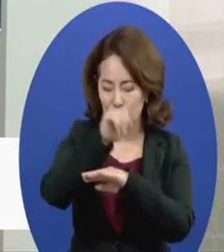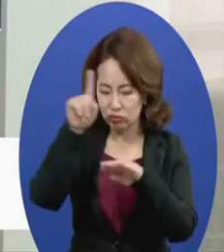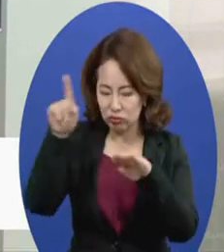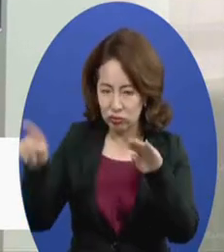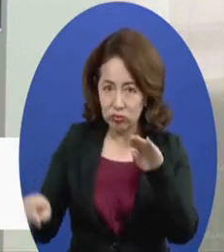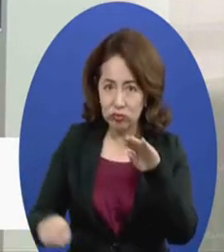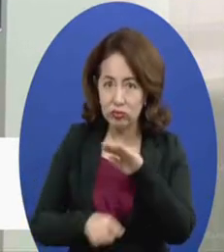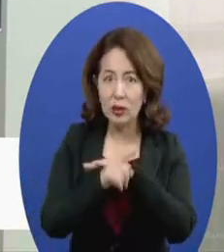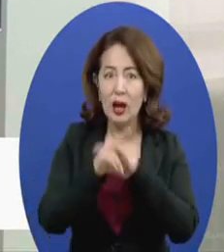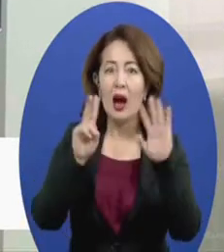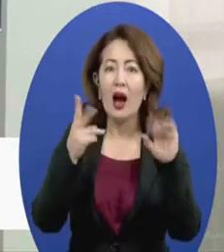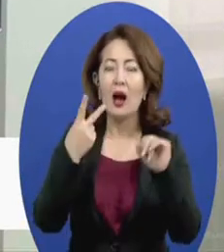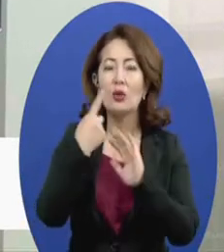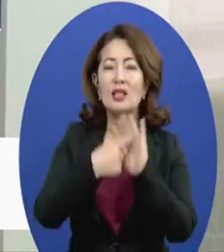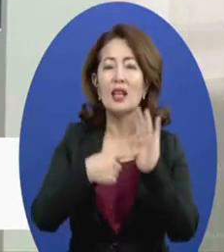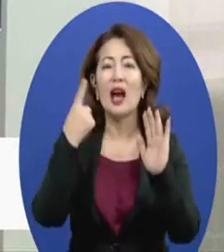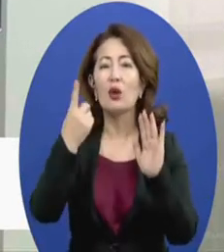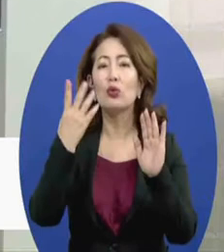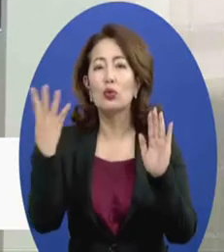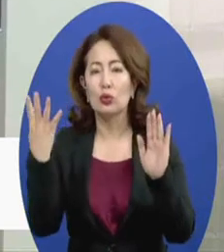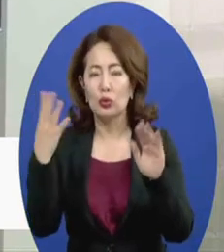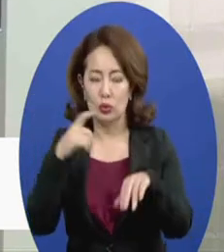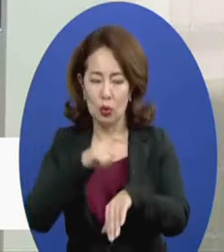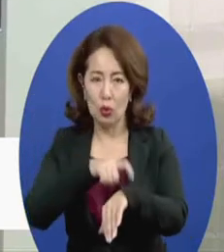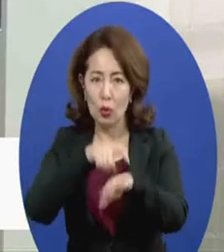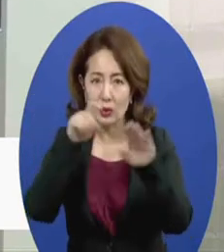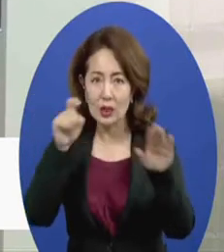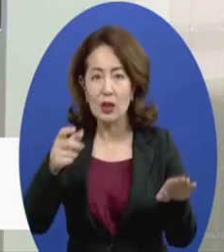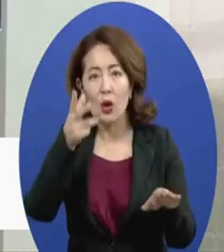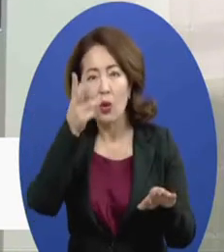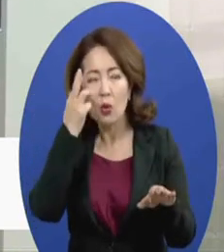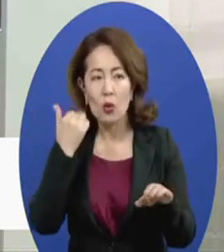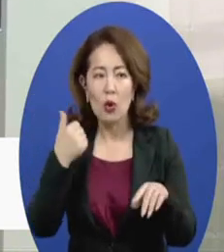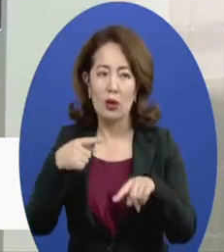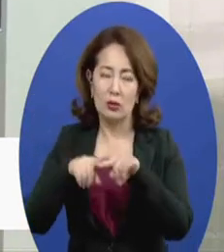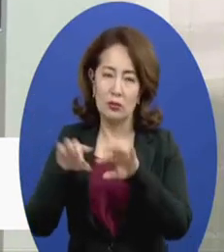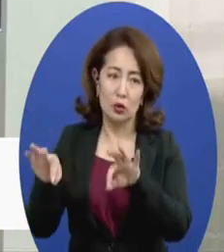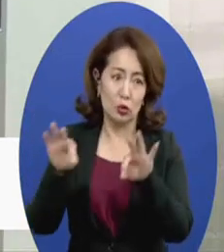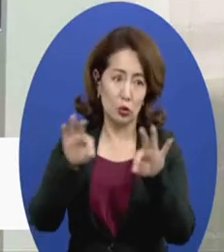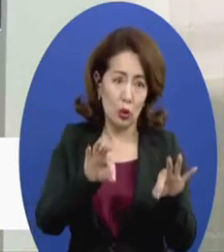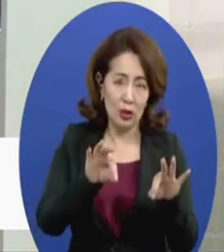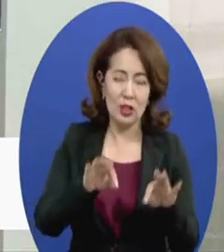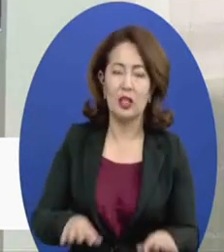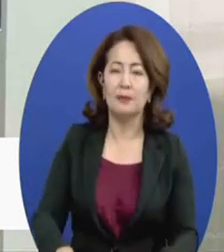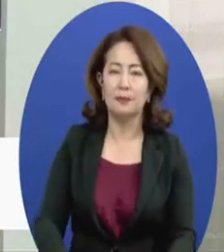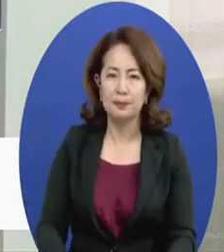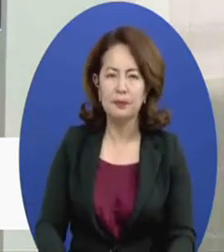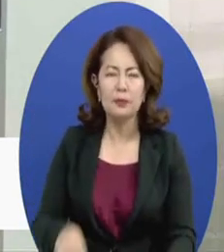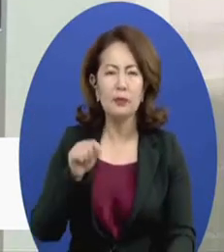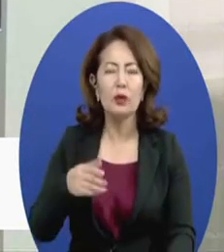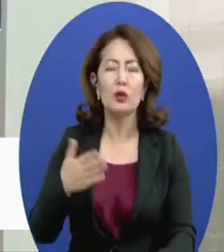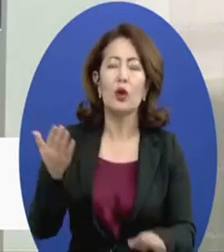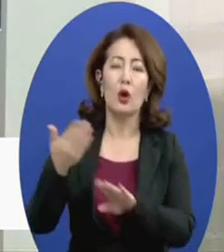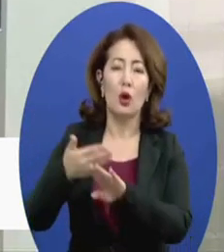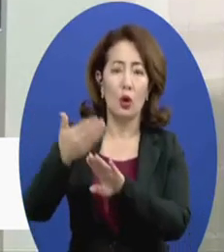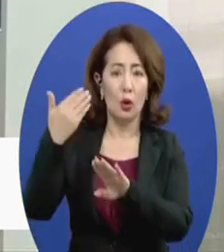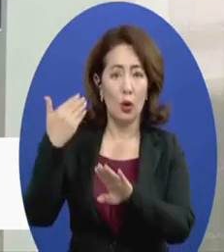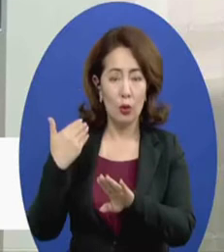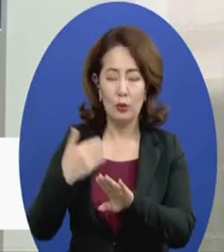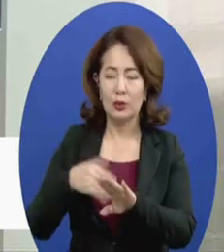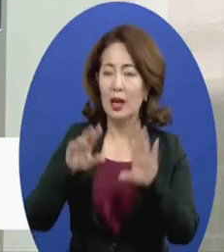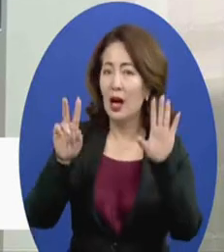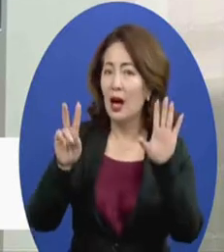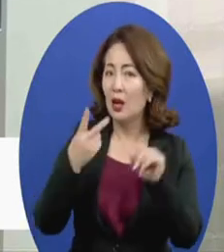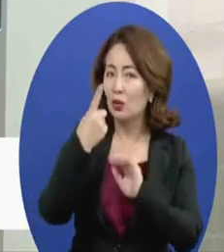дуусар 14-ний өдрийн 06 цаг хүртэл 3 хоногоор сунгах. Энд бол урдлын одоо юугаар бол 12